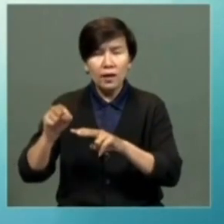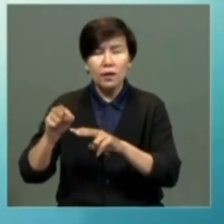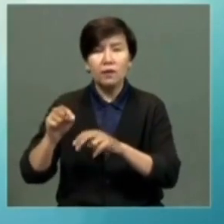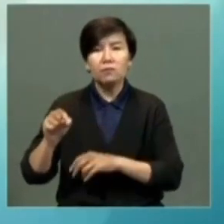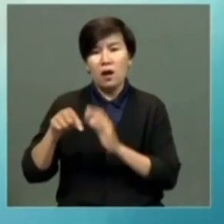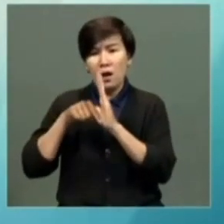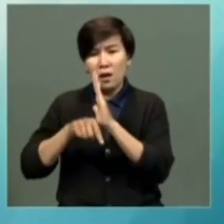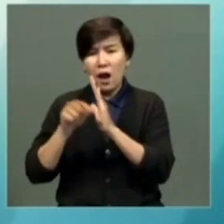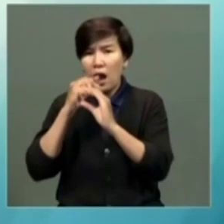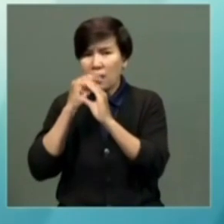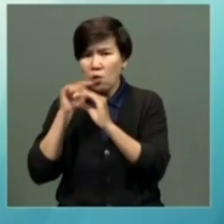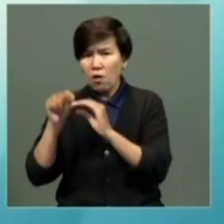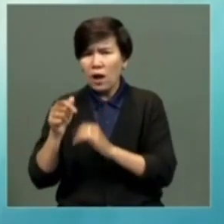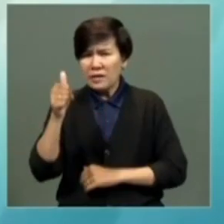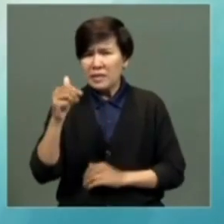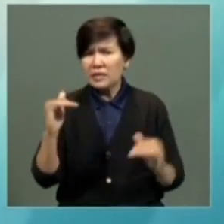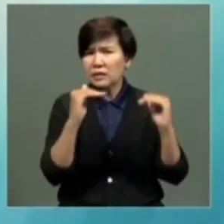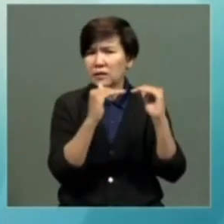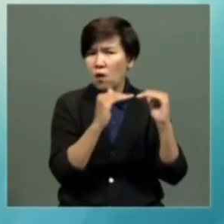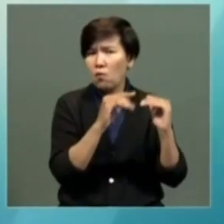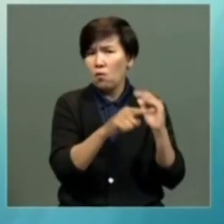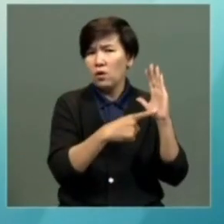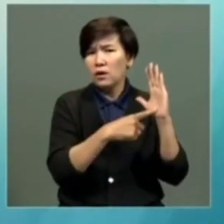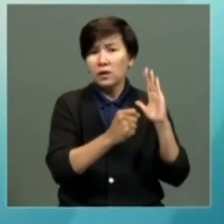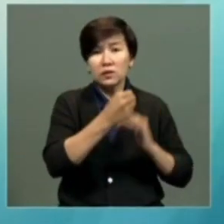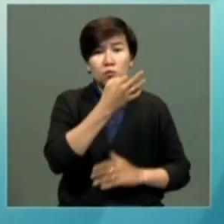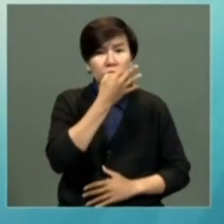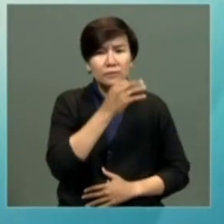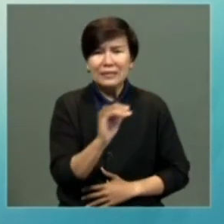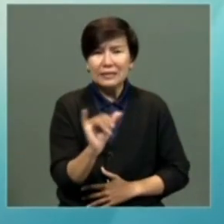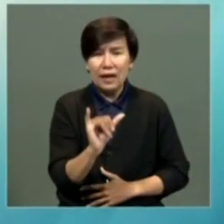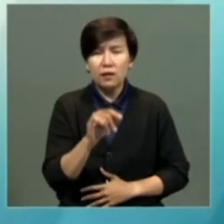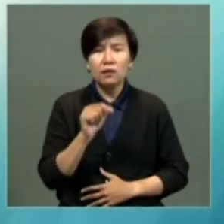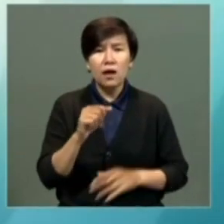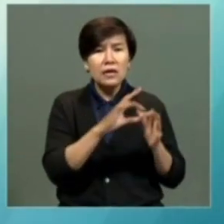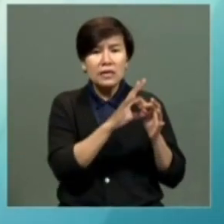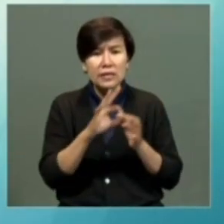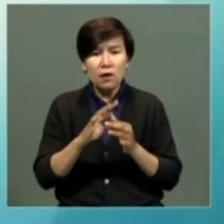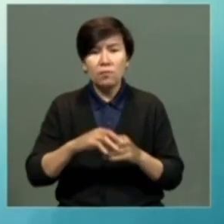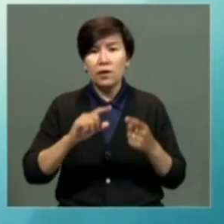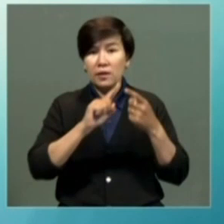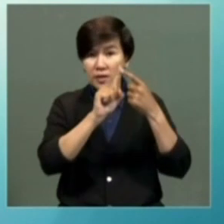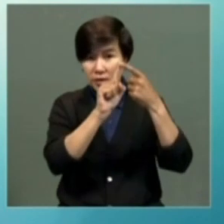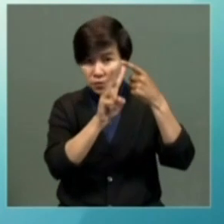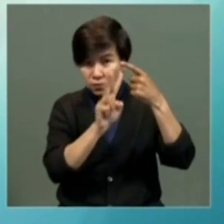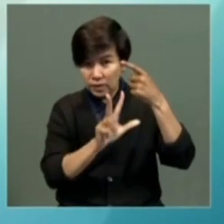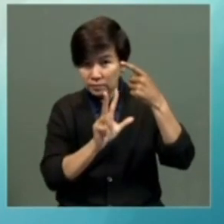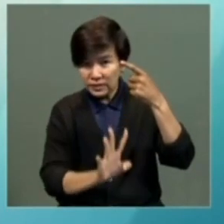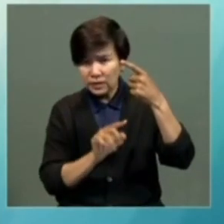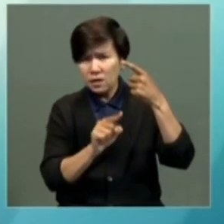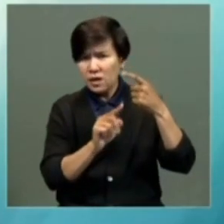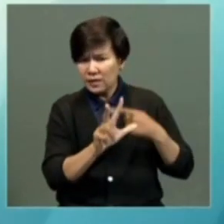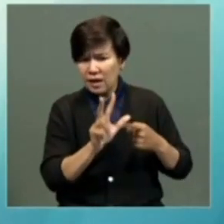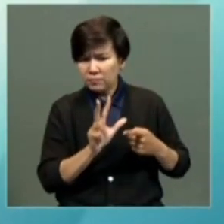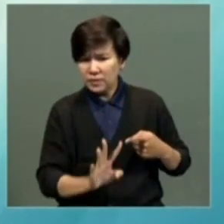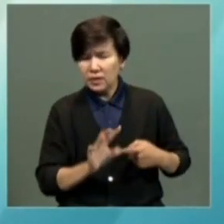างสมุทรสาครนะครับเพราะว่ามีโยงมากับข้อ3และข้อ4นะครับมีประวัติสถานบันเทิงสถานที่ชุมชนอา